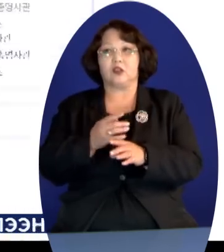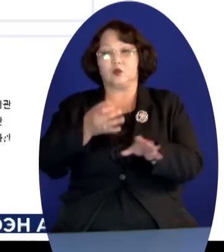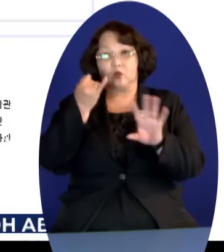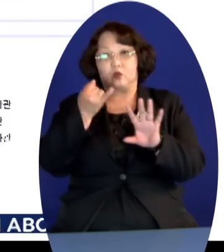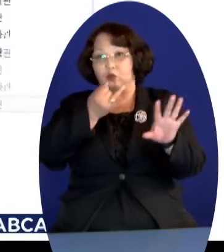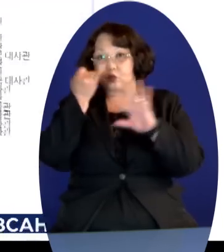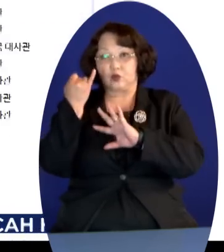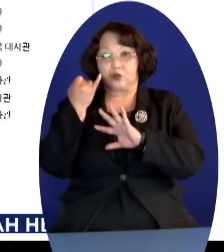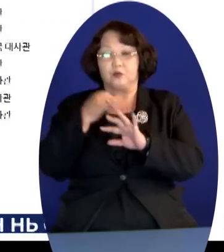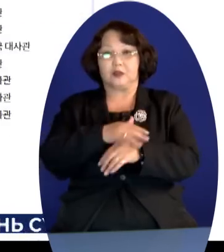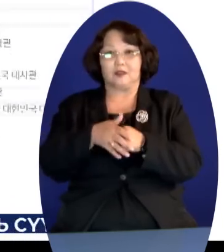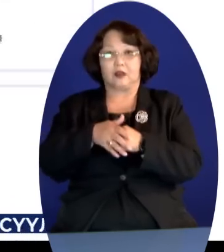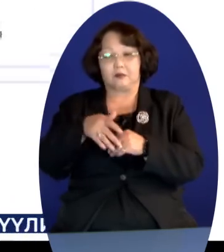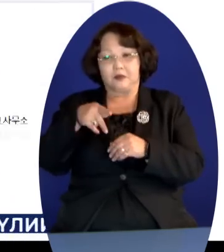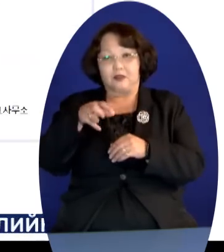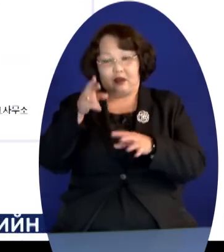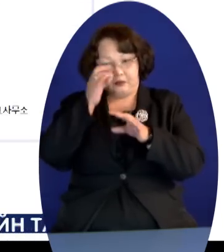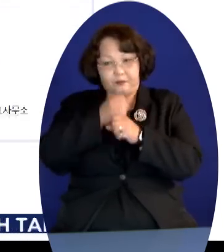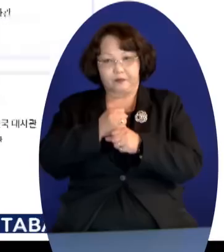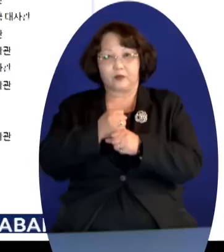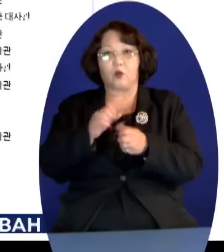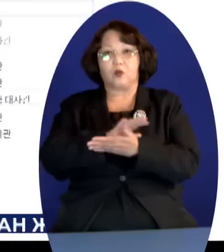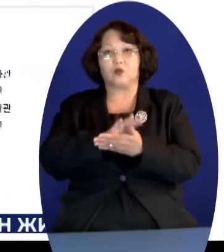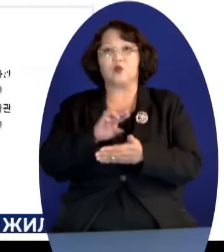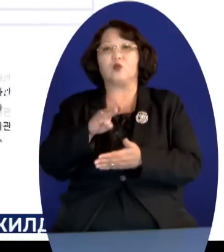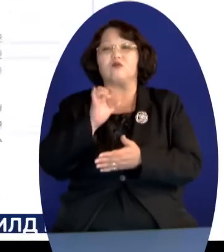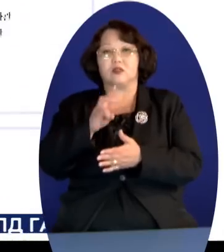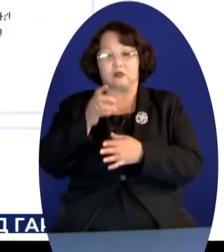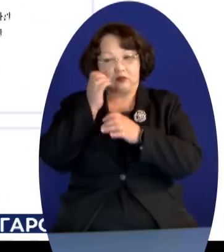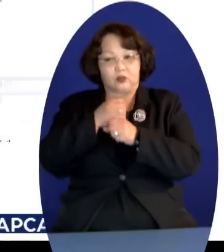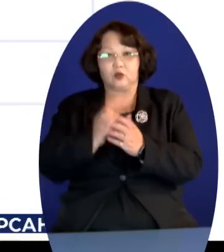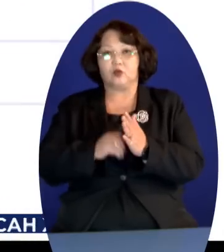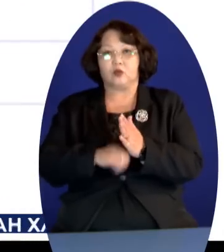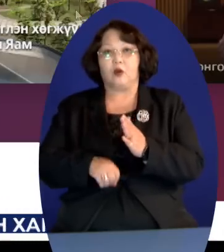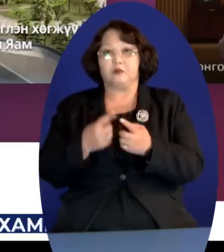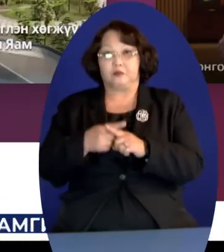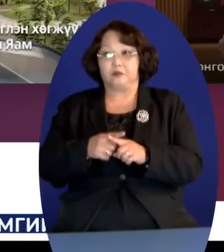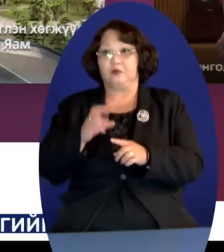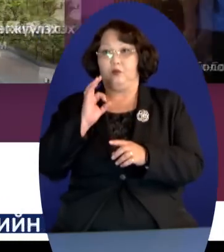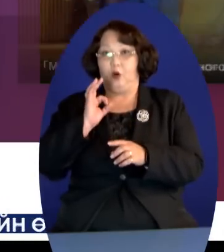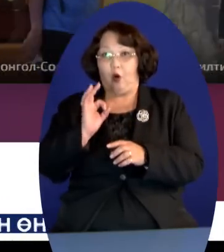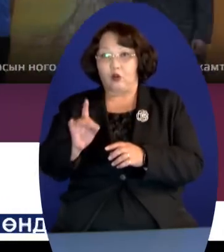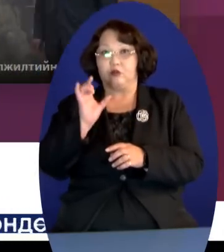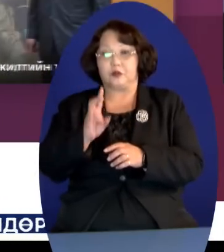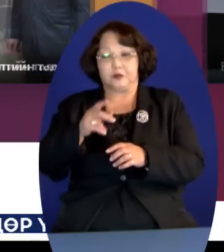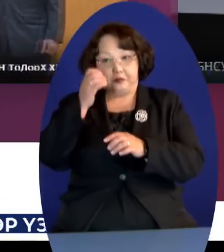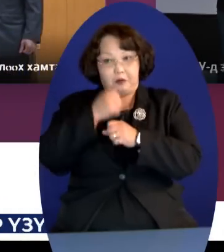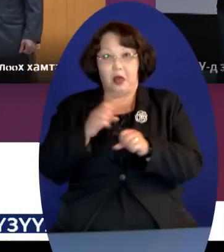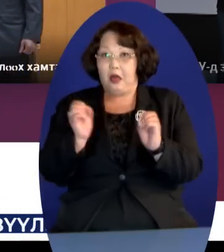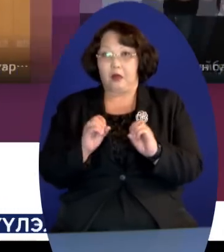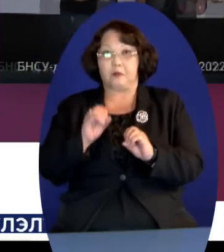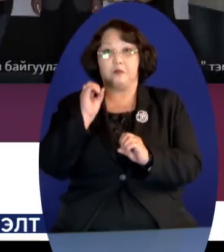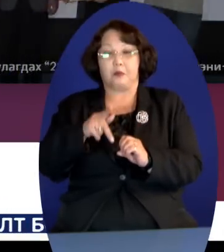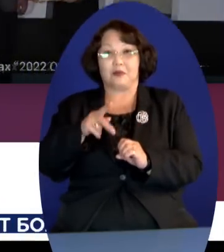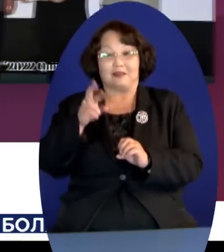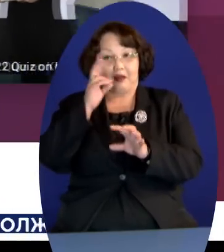өдөрт өөрөө бие даан түрүүлжсэн тестээр шинжилгээ хийх нь зөвлөсөн. Хилээр орж ирсний дараа PCR шинжилгээ хийлгээгүй тохиолдолд холбогдох хууль тогтоомжийн